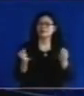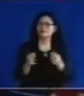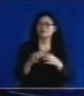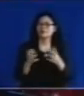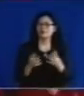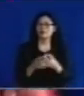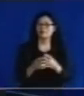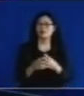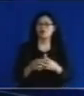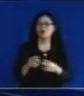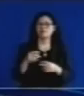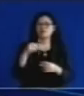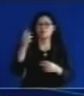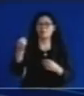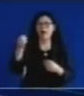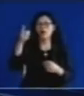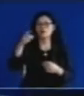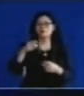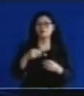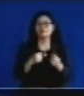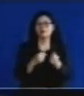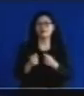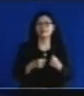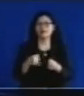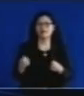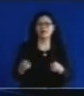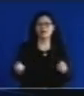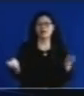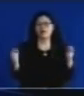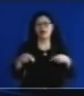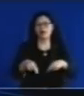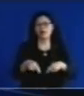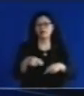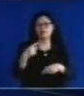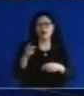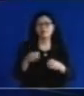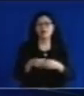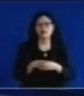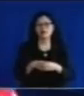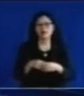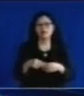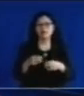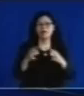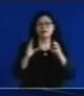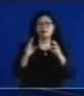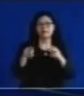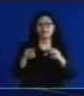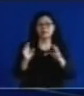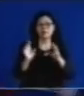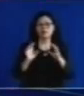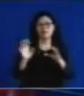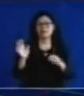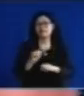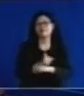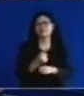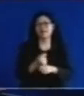United Development Program untuk membangun pemerintahan yang pro rakyat dalam rangka untuk mengadu tuh rakyat. Jadi prinsipnya aja nggak bisa, apalagi